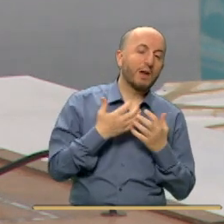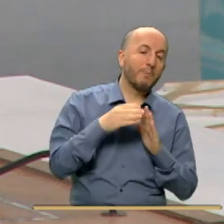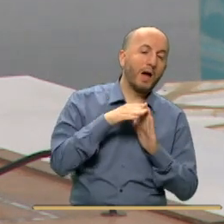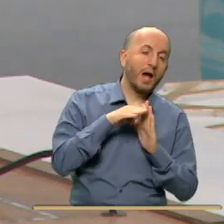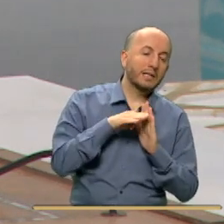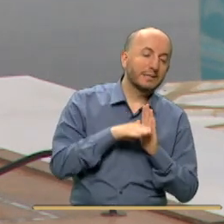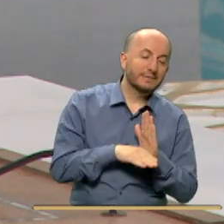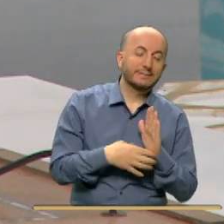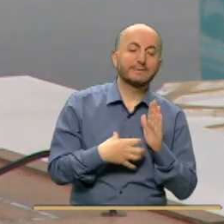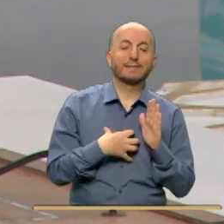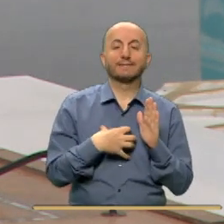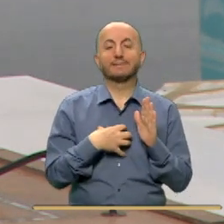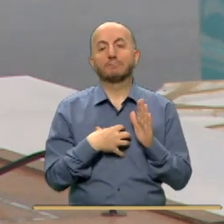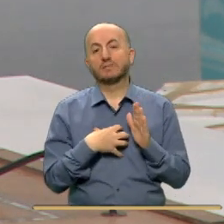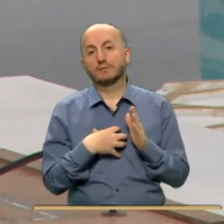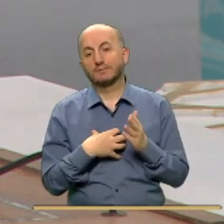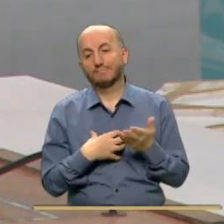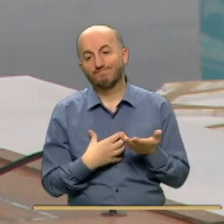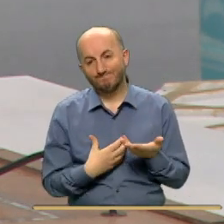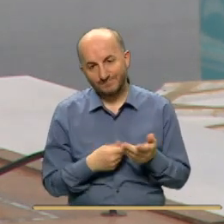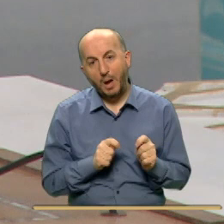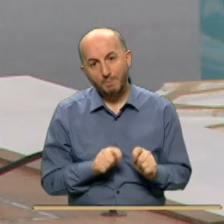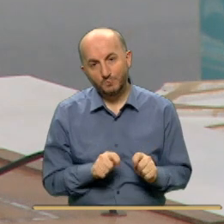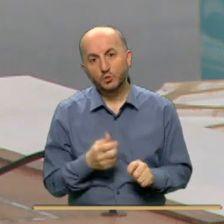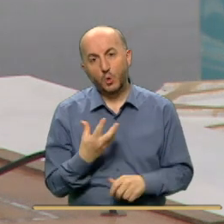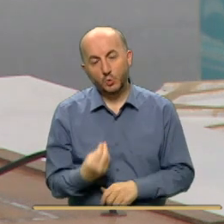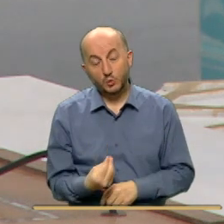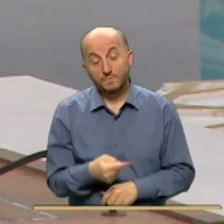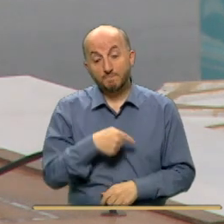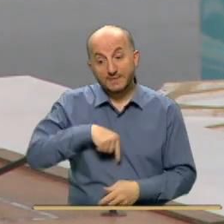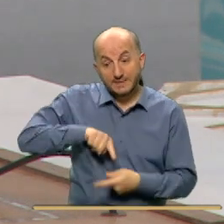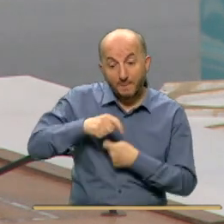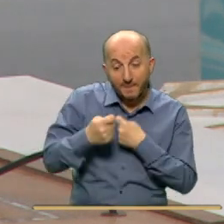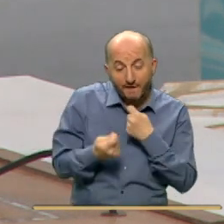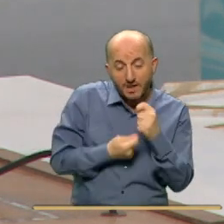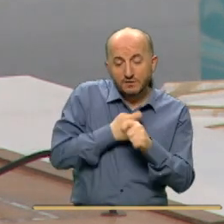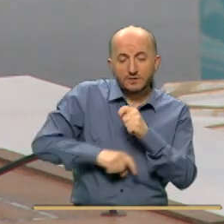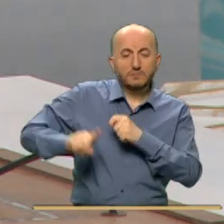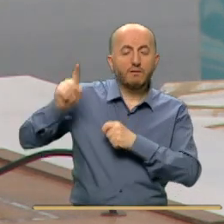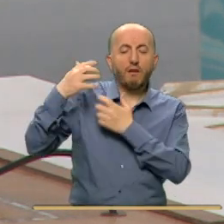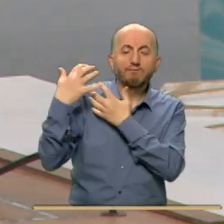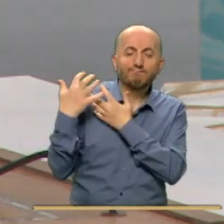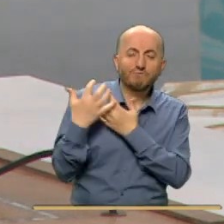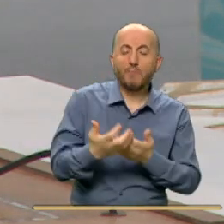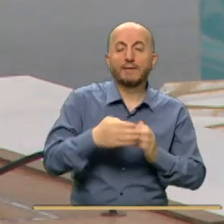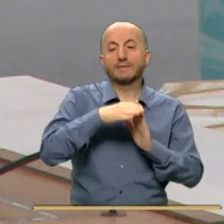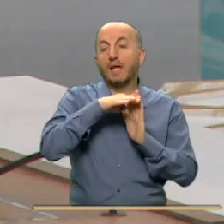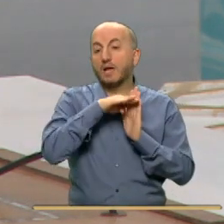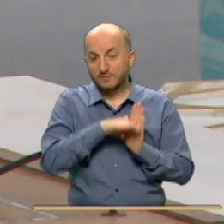biz kendimiz sağlamış oluruz. Bizim davranışımız o rahmeti